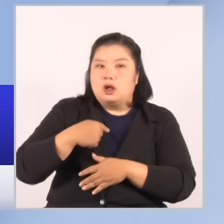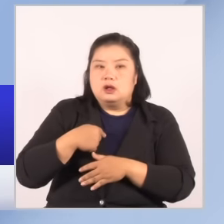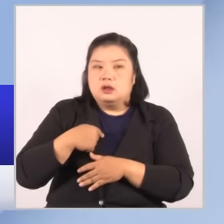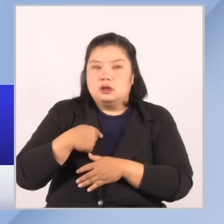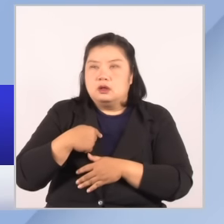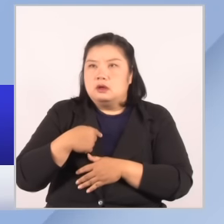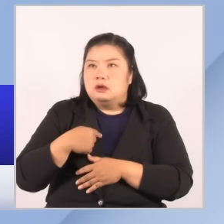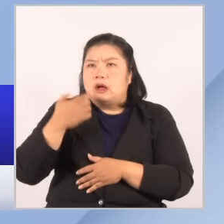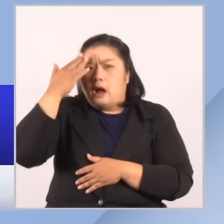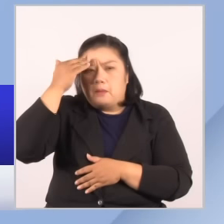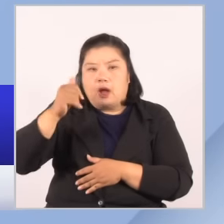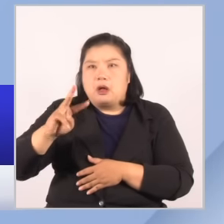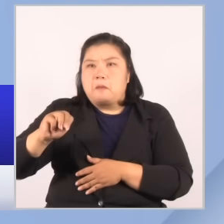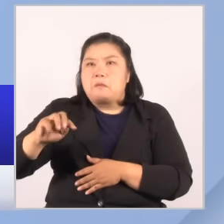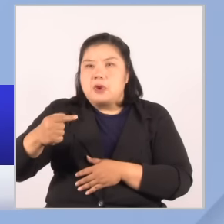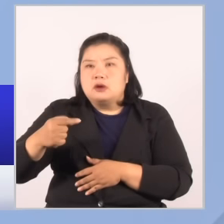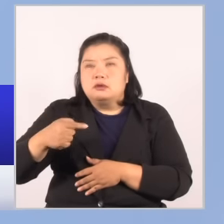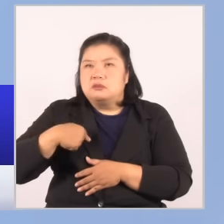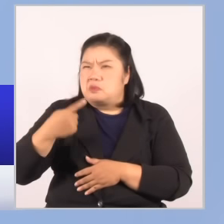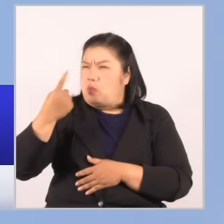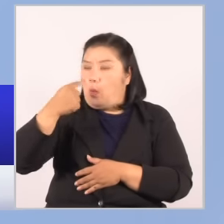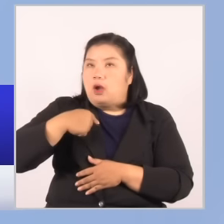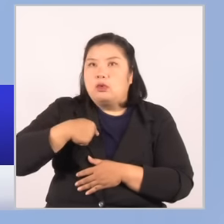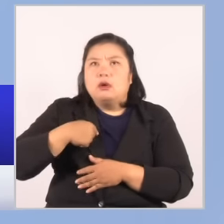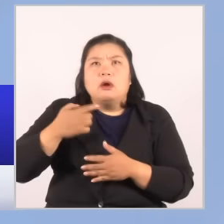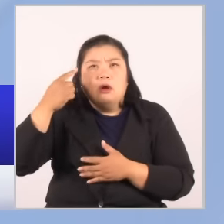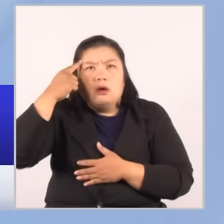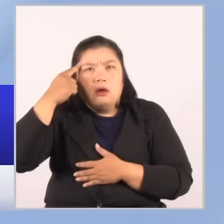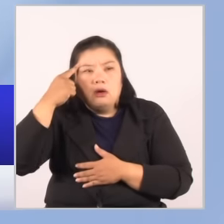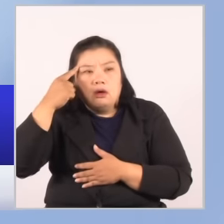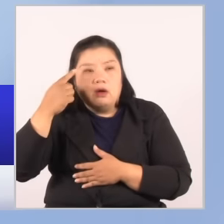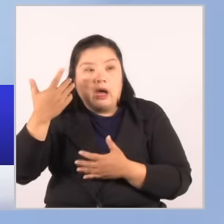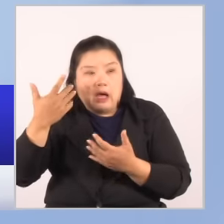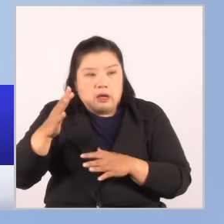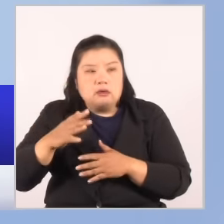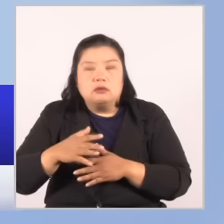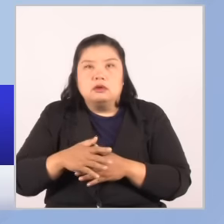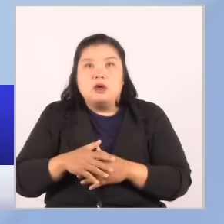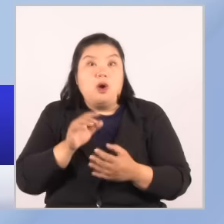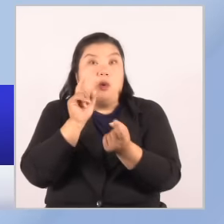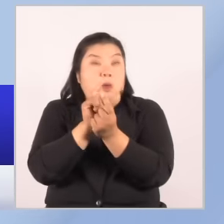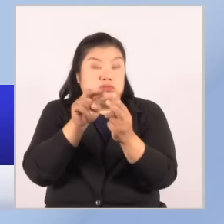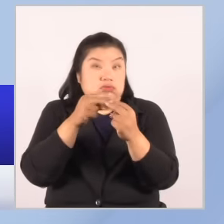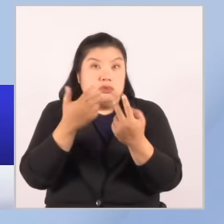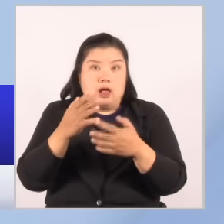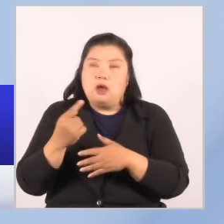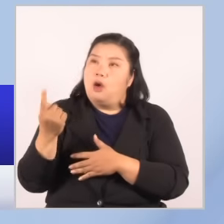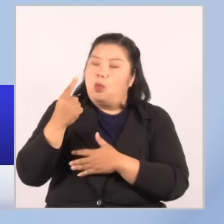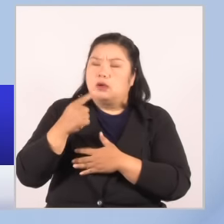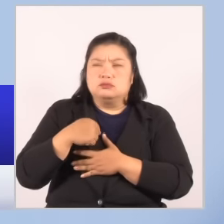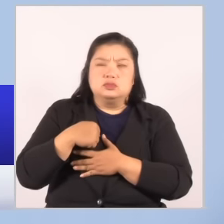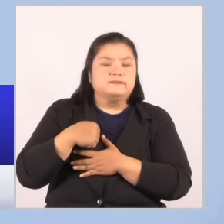ใช้คำหยาบกับหนูเลยตั้งแต่ก่อนที่จะขึ้นไปได้สามแล้วหนูก็ไม่ได้แบบอะไรมากอะไรอย่